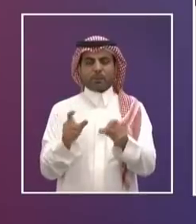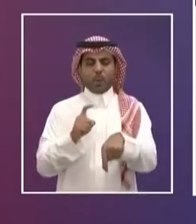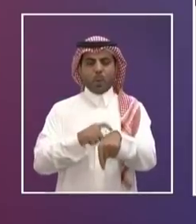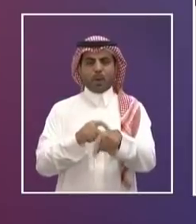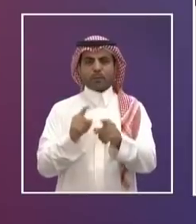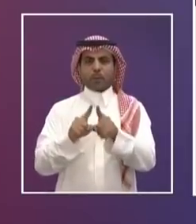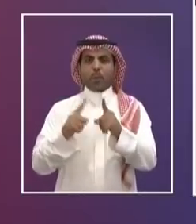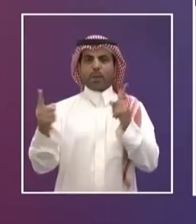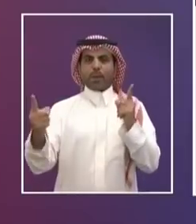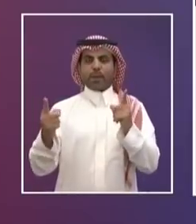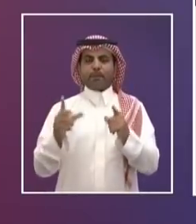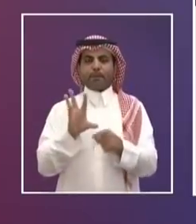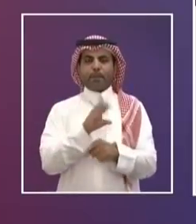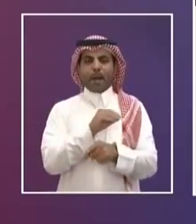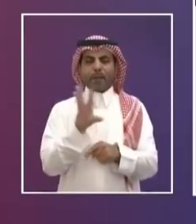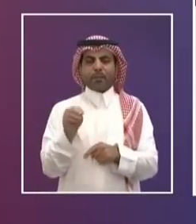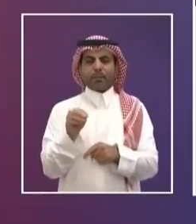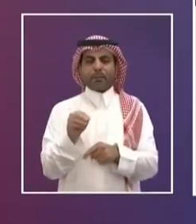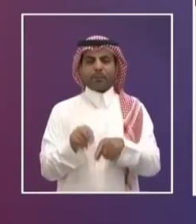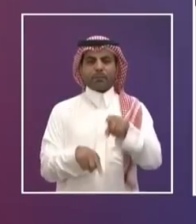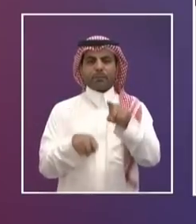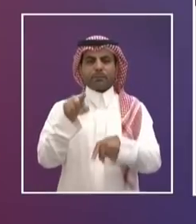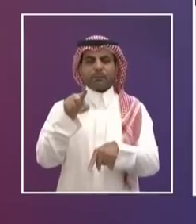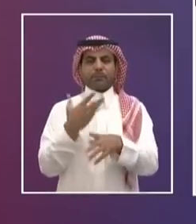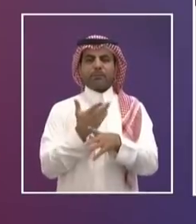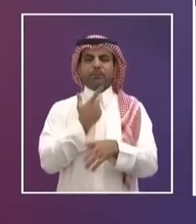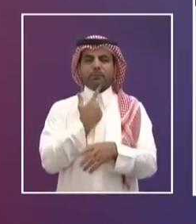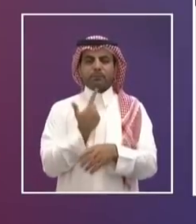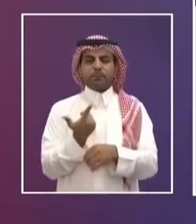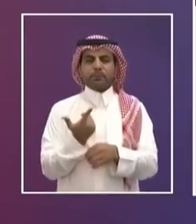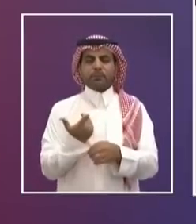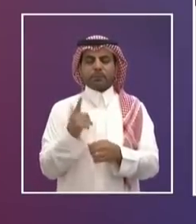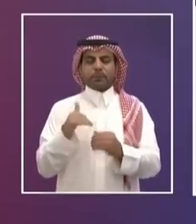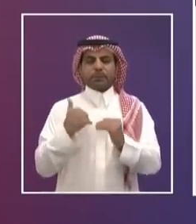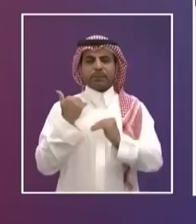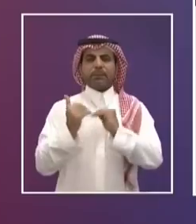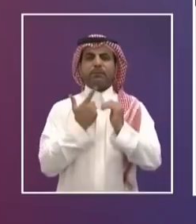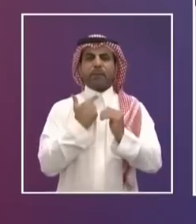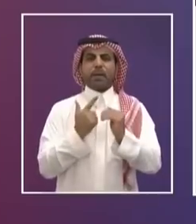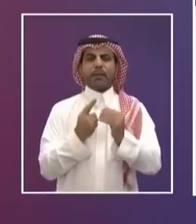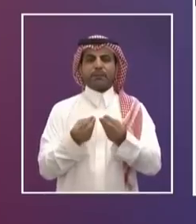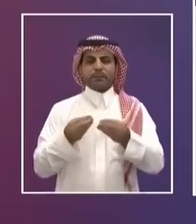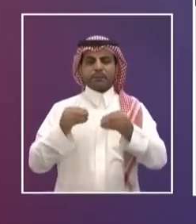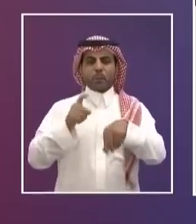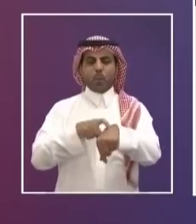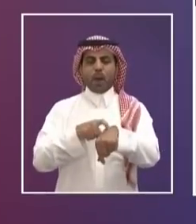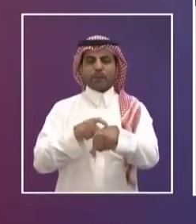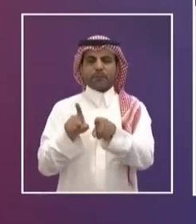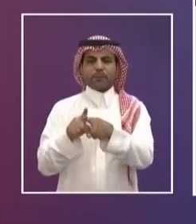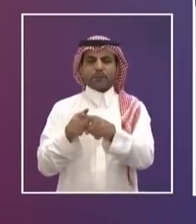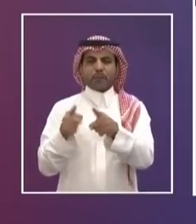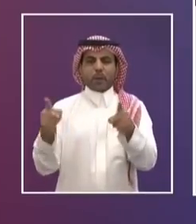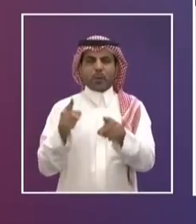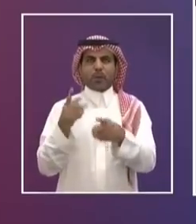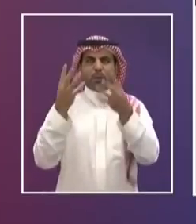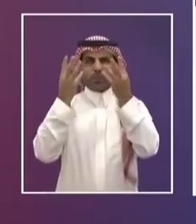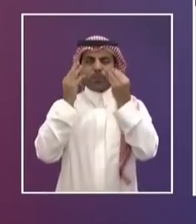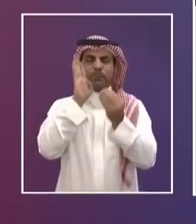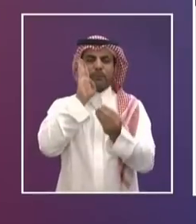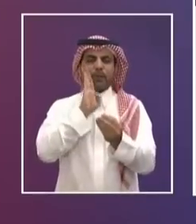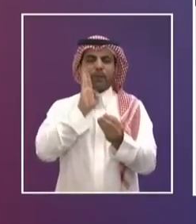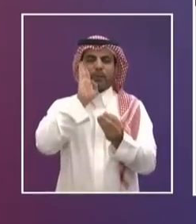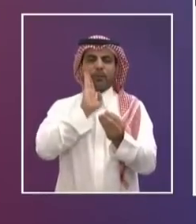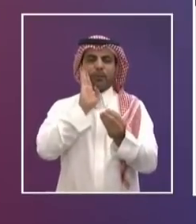أطول، والبعض منا يحتاج إلى أكثر من وقت للتكيف، بل يحتاج إلى